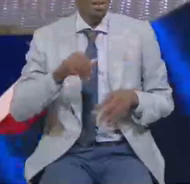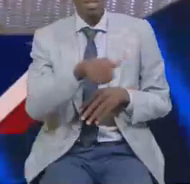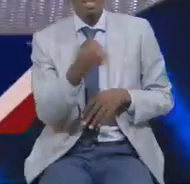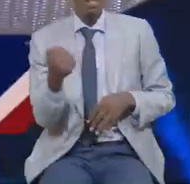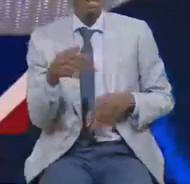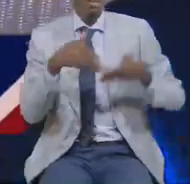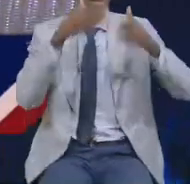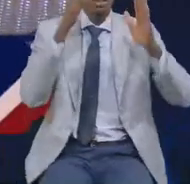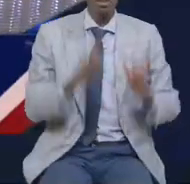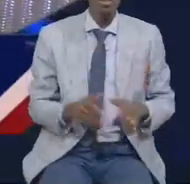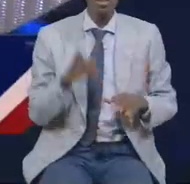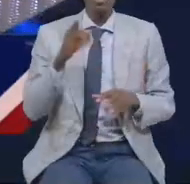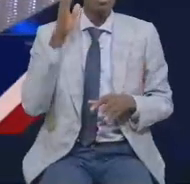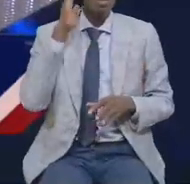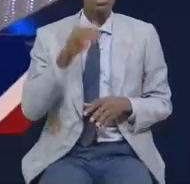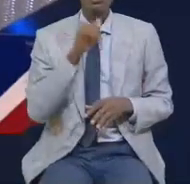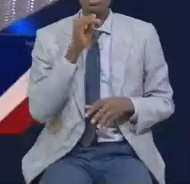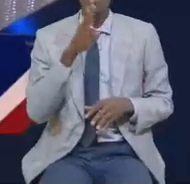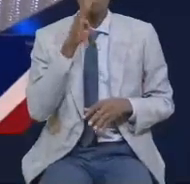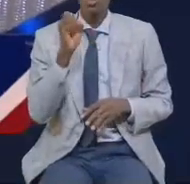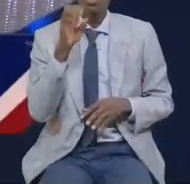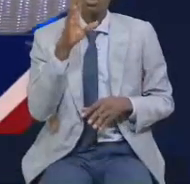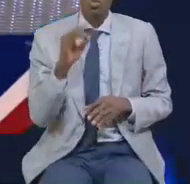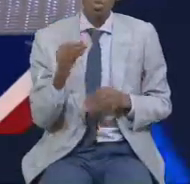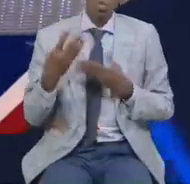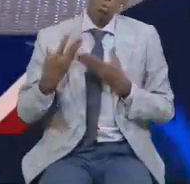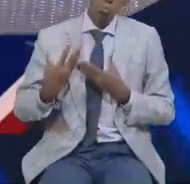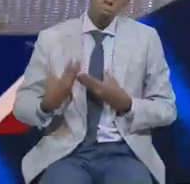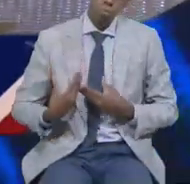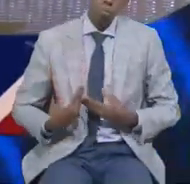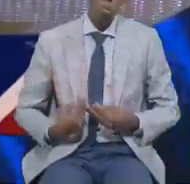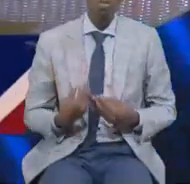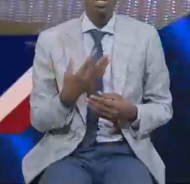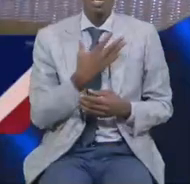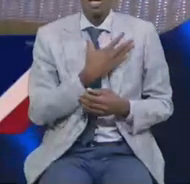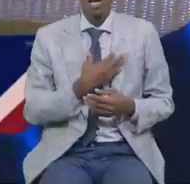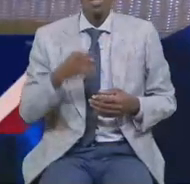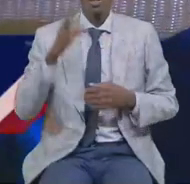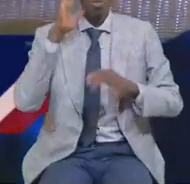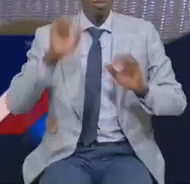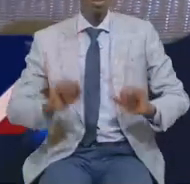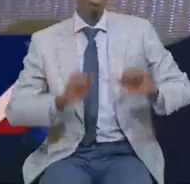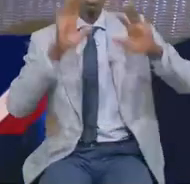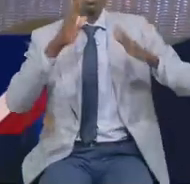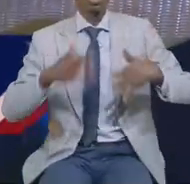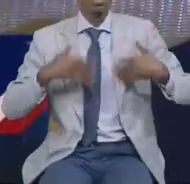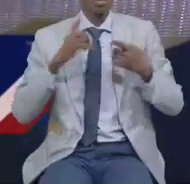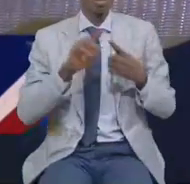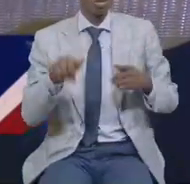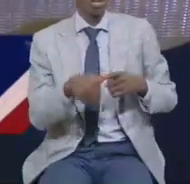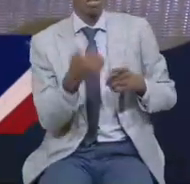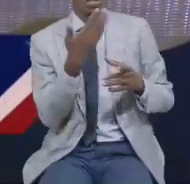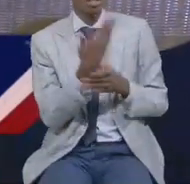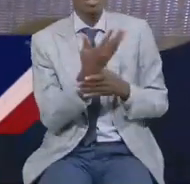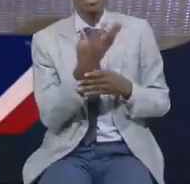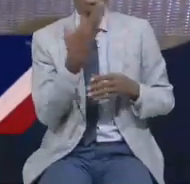pas être si humble, si mou, que tu soumettes ton âme entre la main d'un monarque, d'un